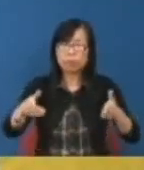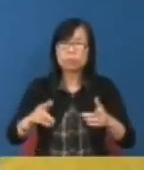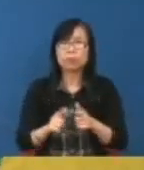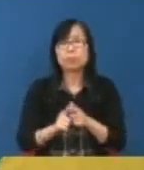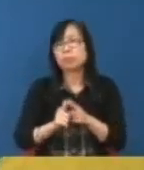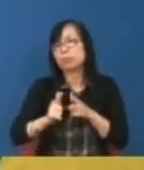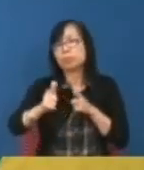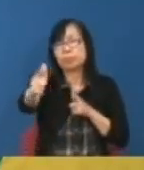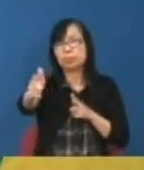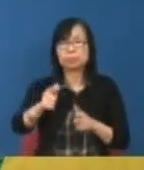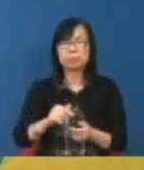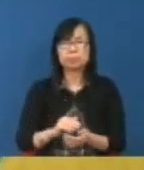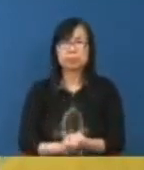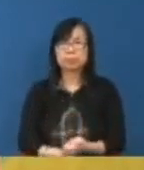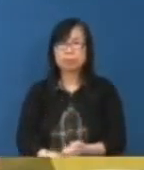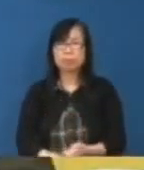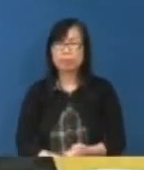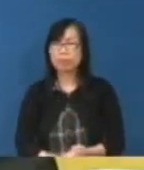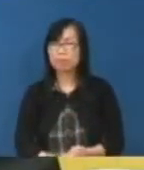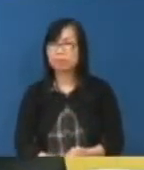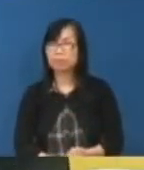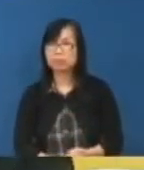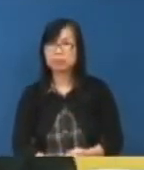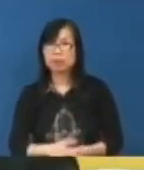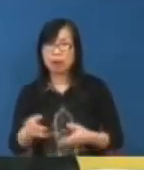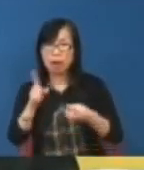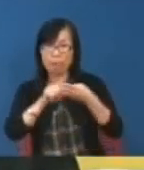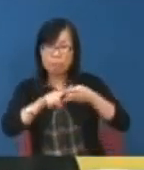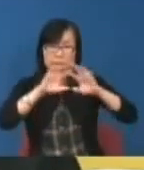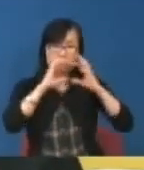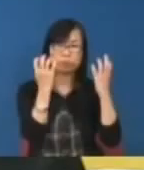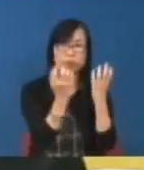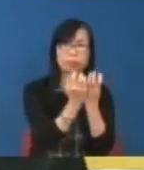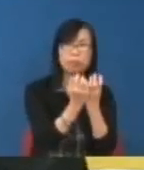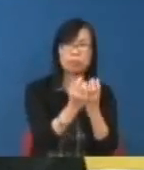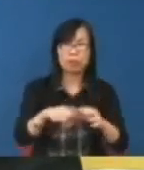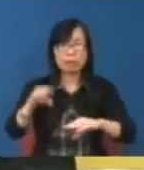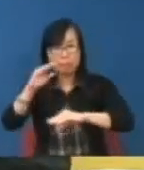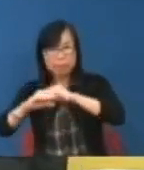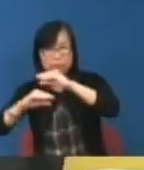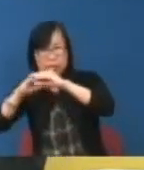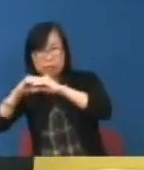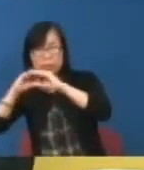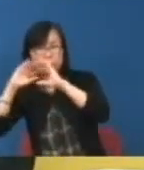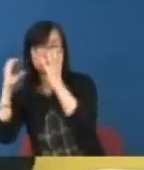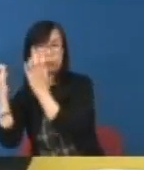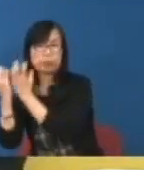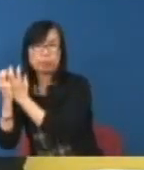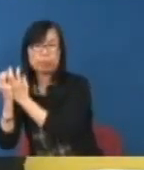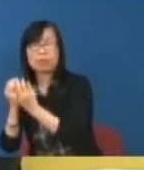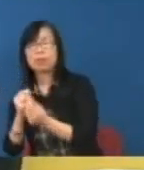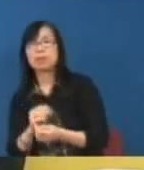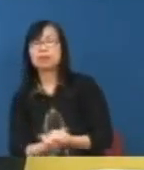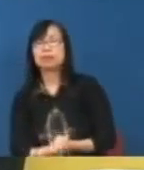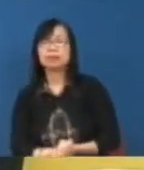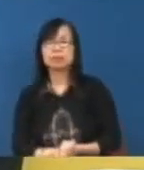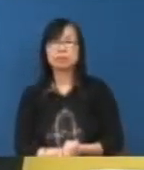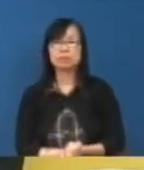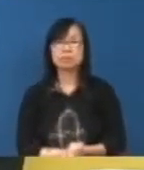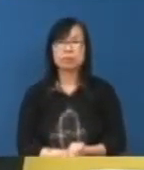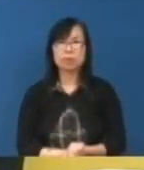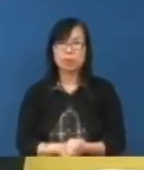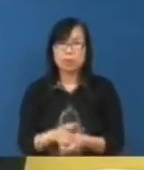唔係，我咪即係呢個民主黨同民建聯嘅趨同化，即係話